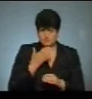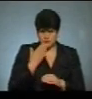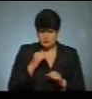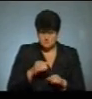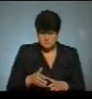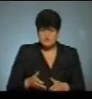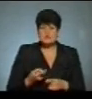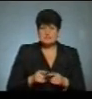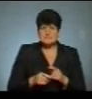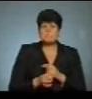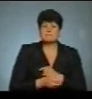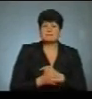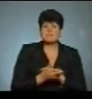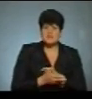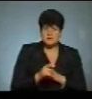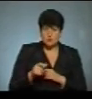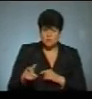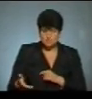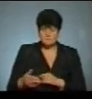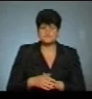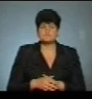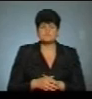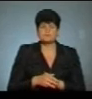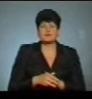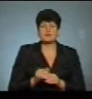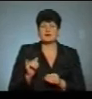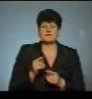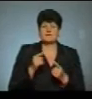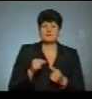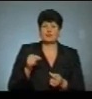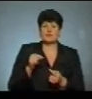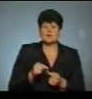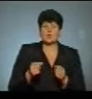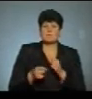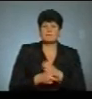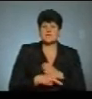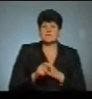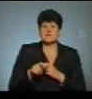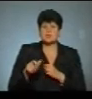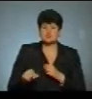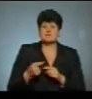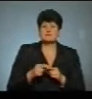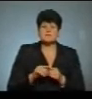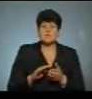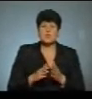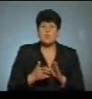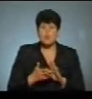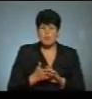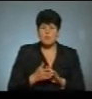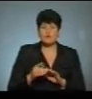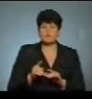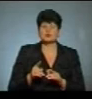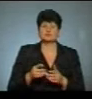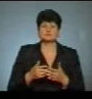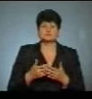це бідні люди. І відповідно, бідні люди в таких умовах, якщо позбавлені